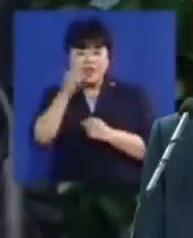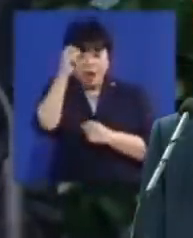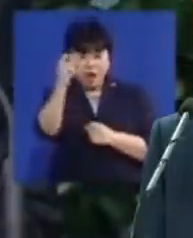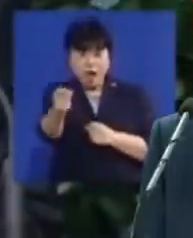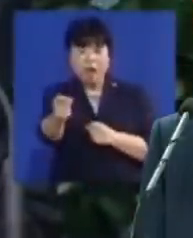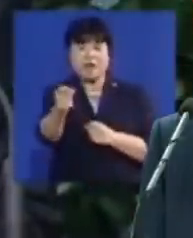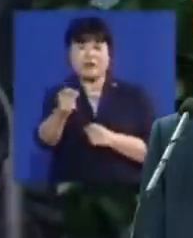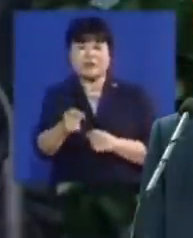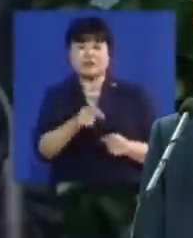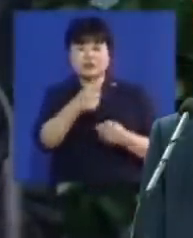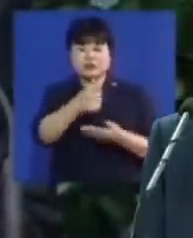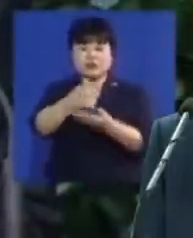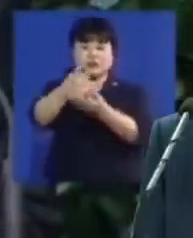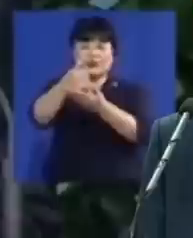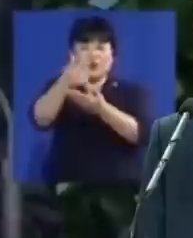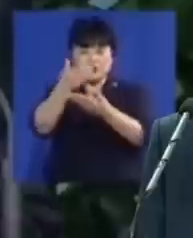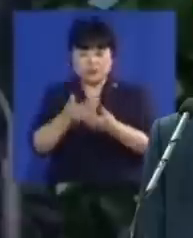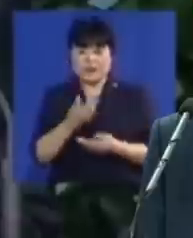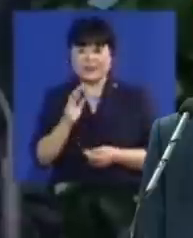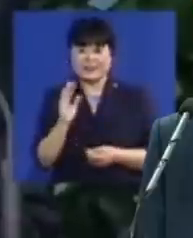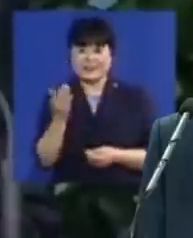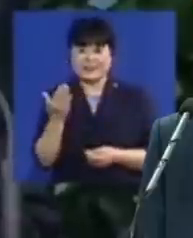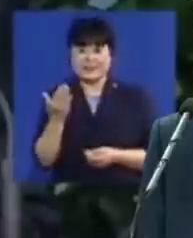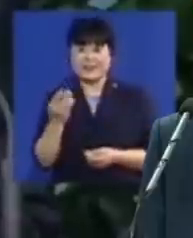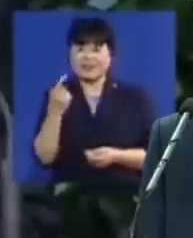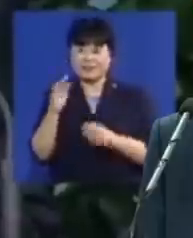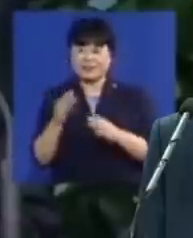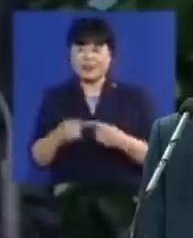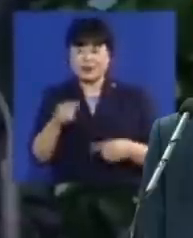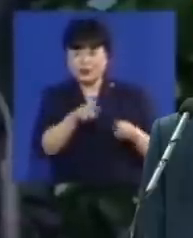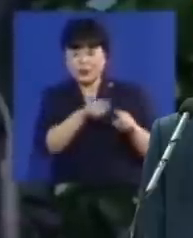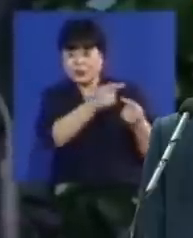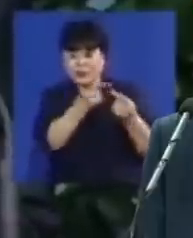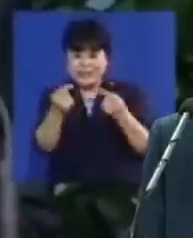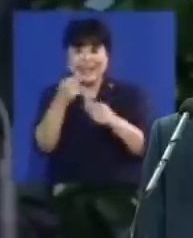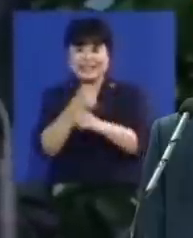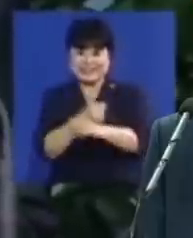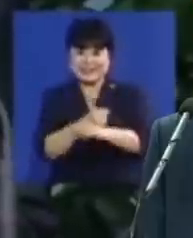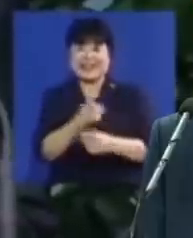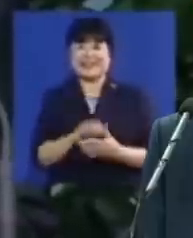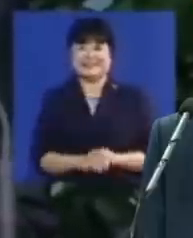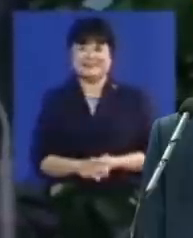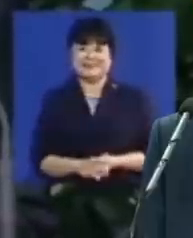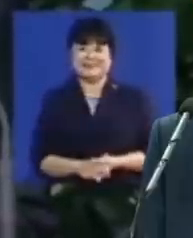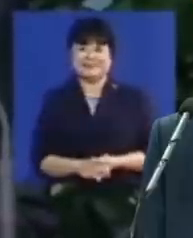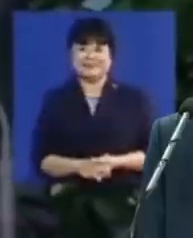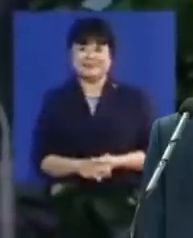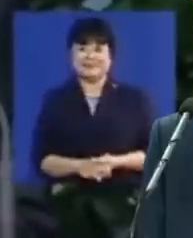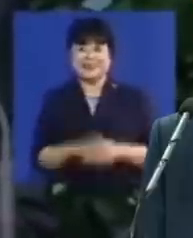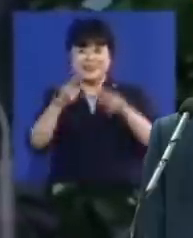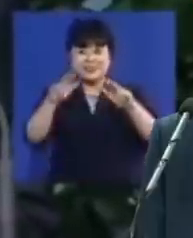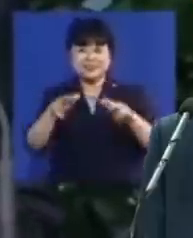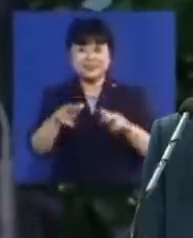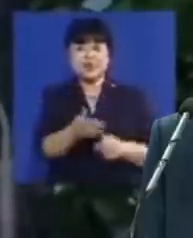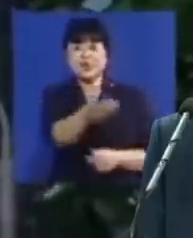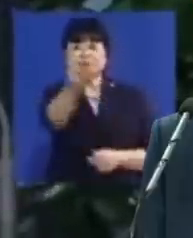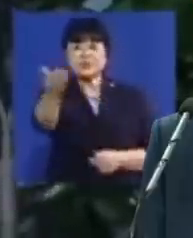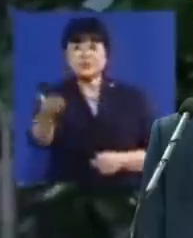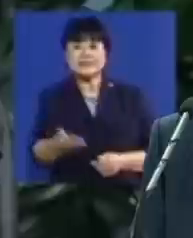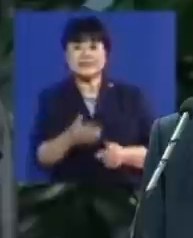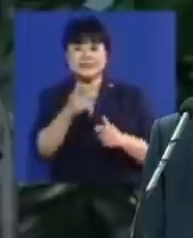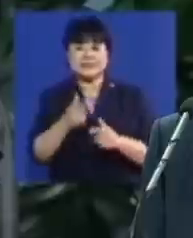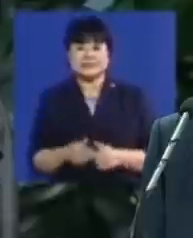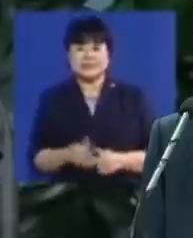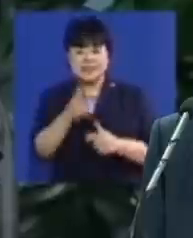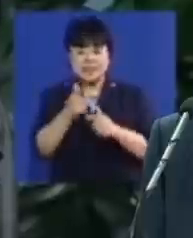영원히 우리의 구주로서 우리에게 주어진 것입니다. 어제나 오늘이나 영원토록 동일하신 것입니다. 지금 여러분이